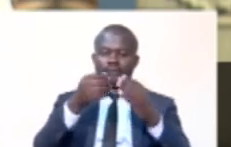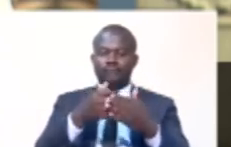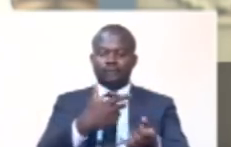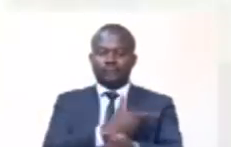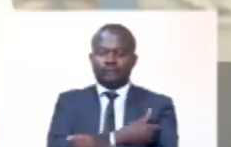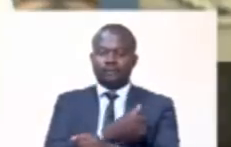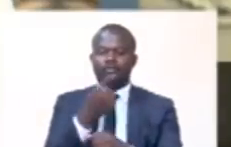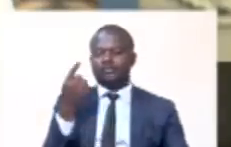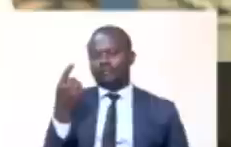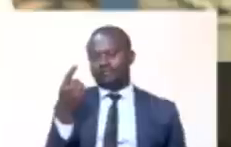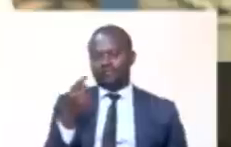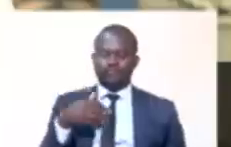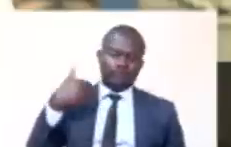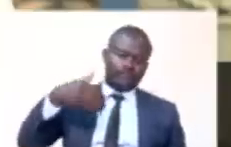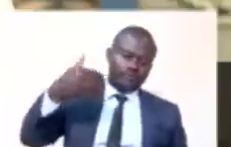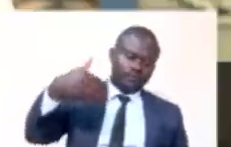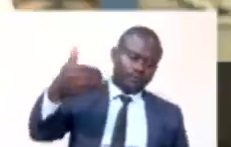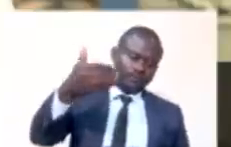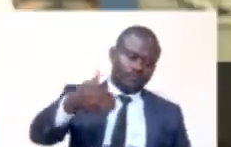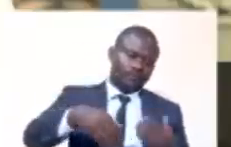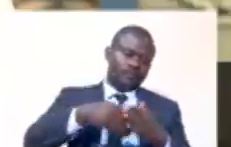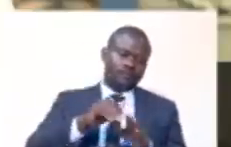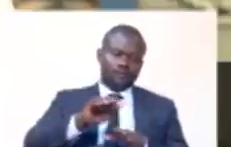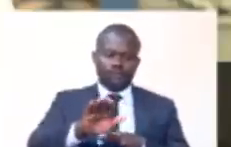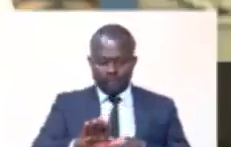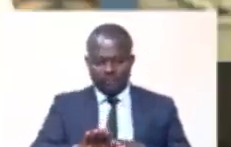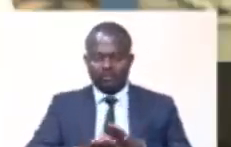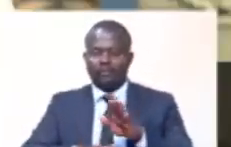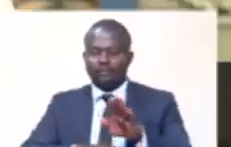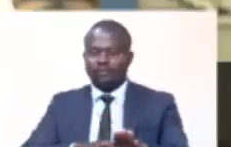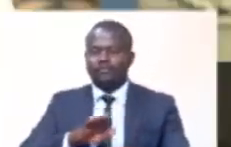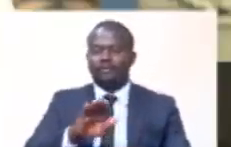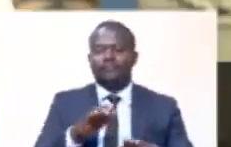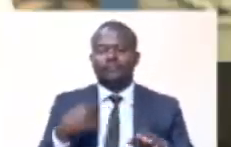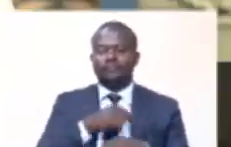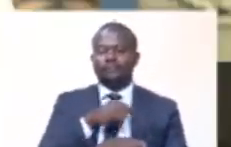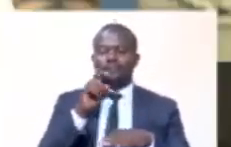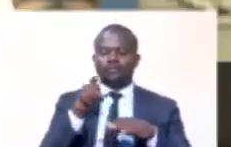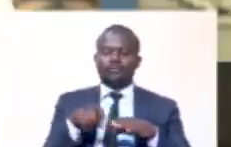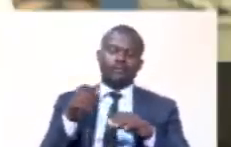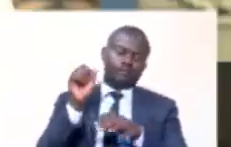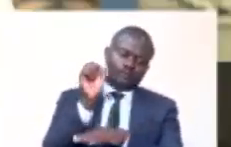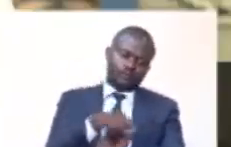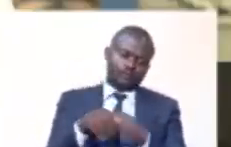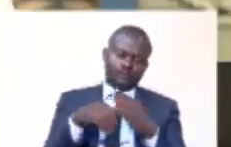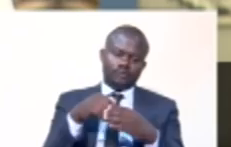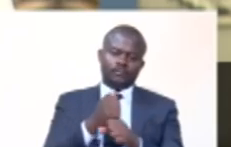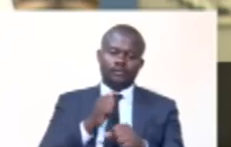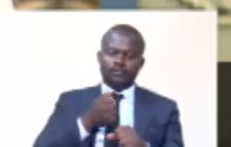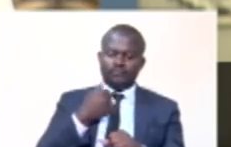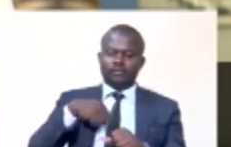urukingo rumwe. Uko dukomeza gutera intambwe tujya imbere, tugomba kurushaho kwigira